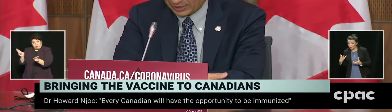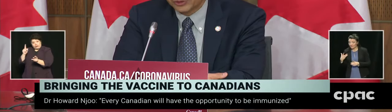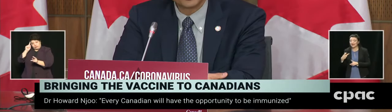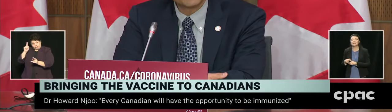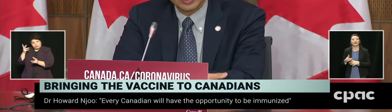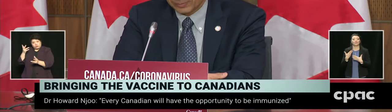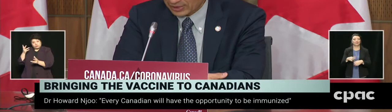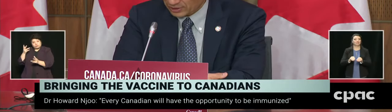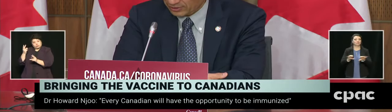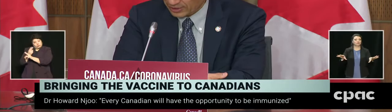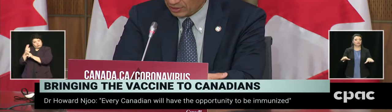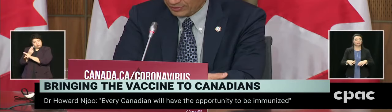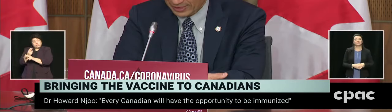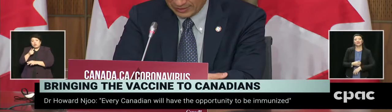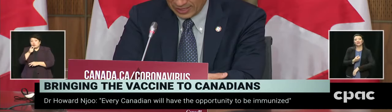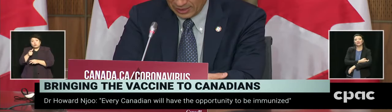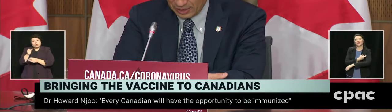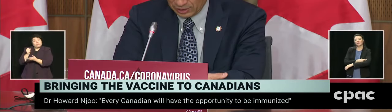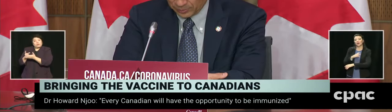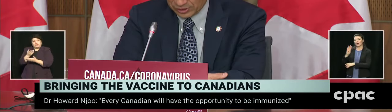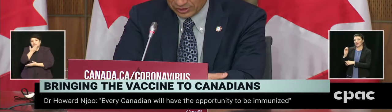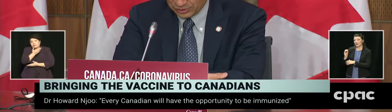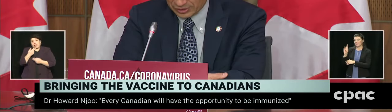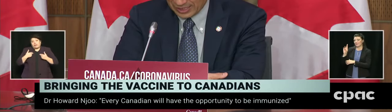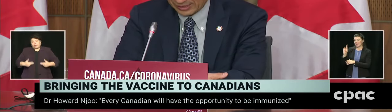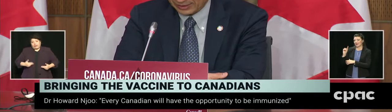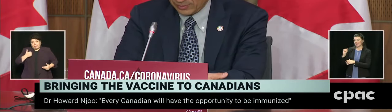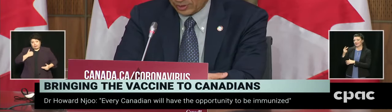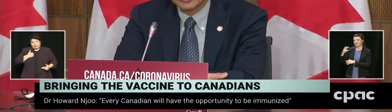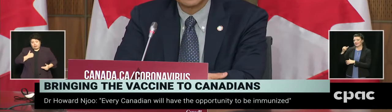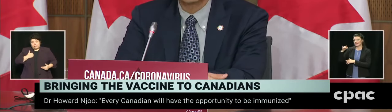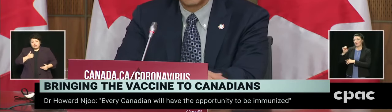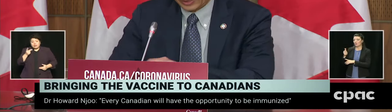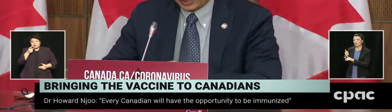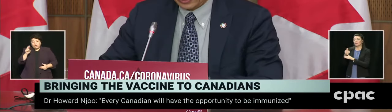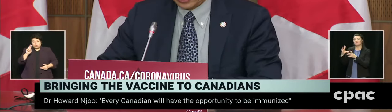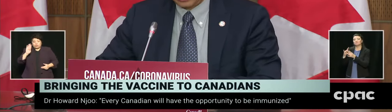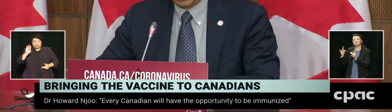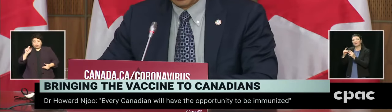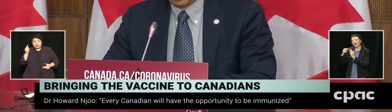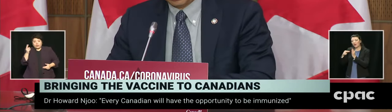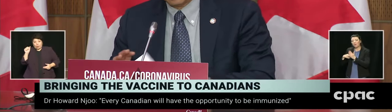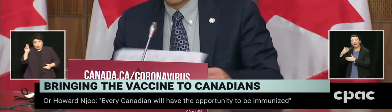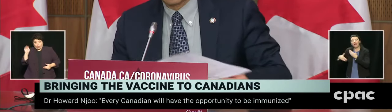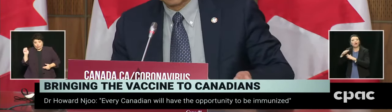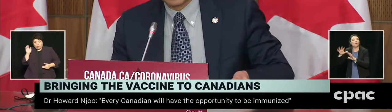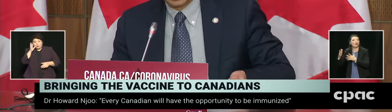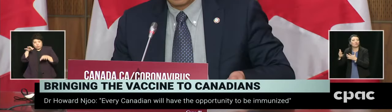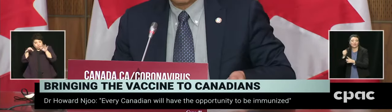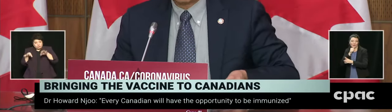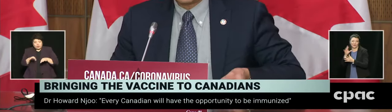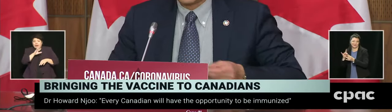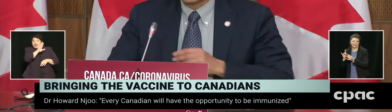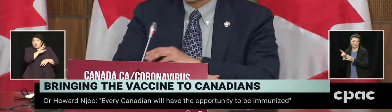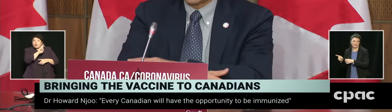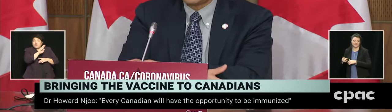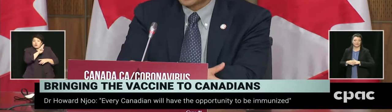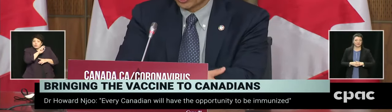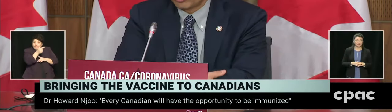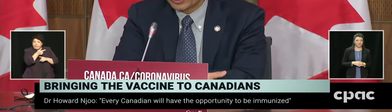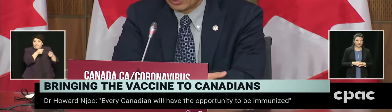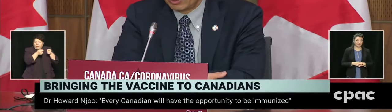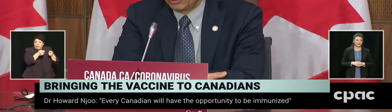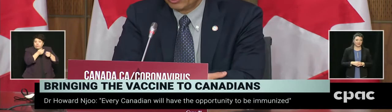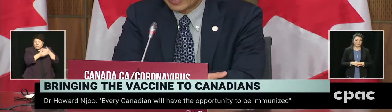Dr Berthiaume présentera en détail le processus réglementaire du Canada. Dans l'état actuel